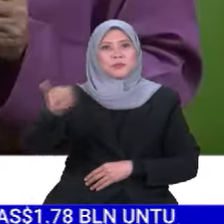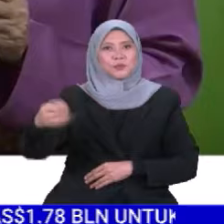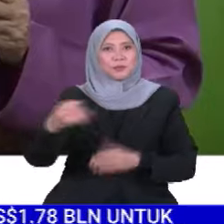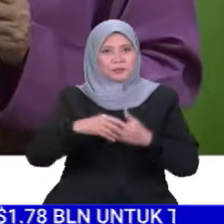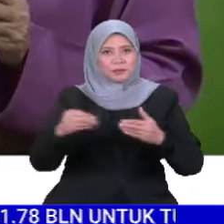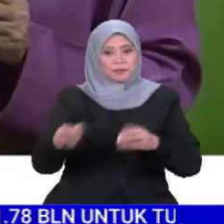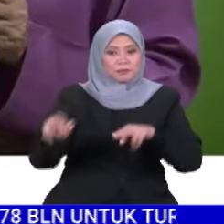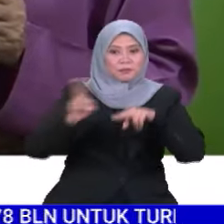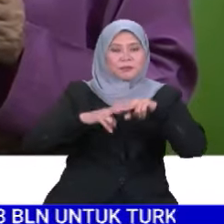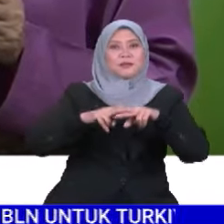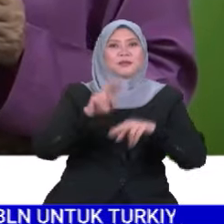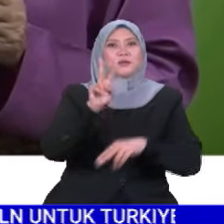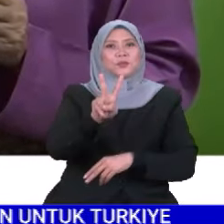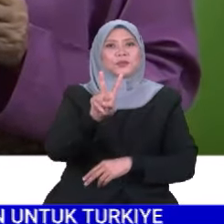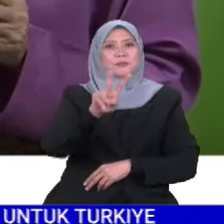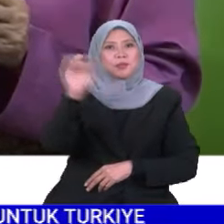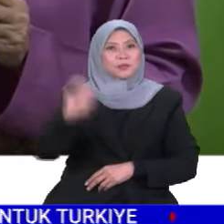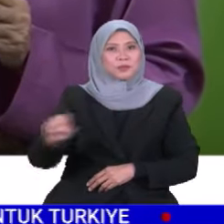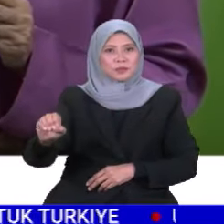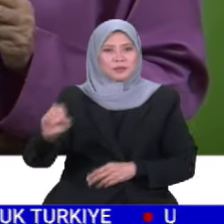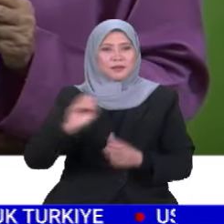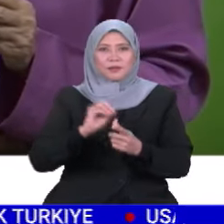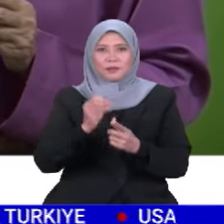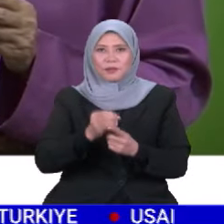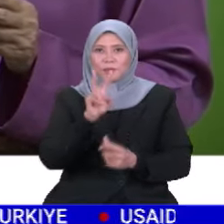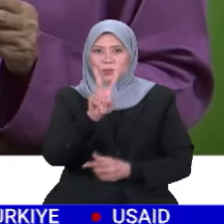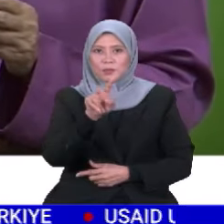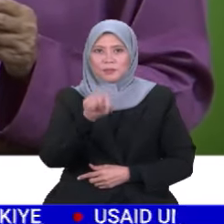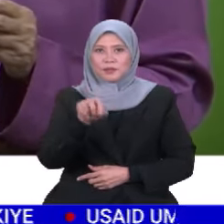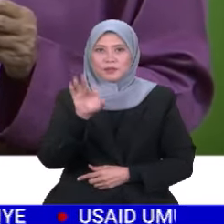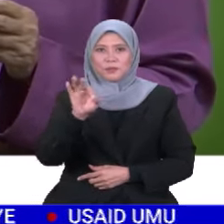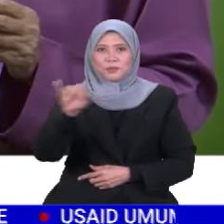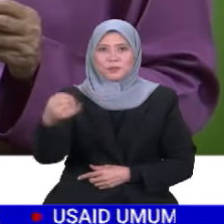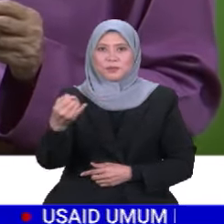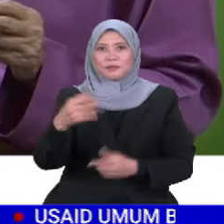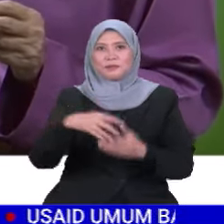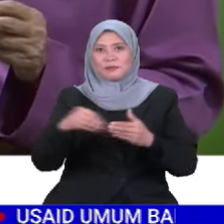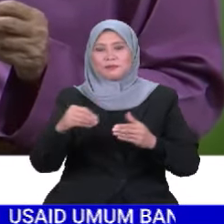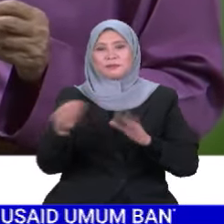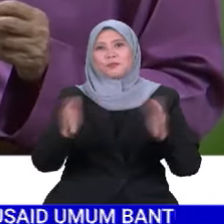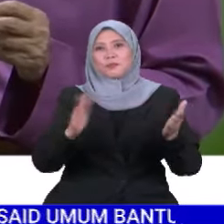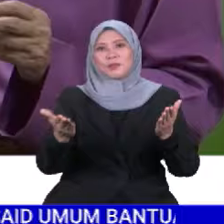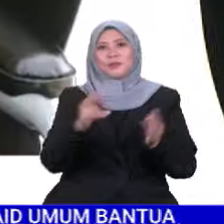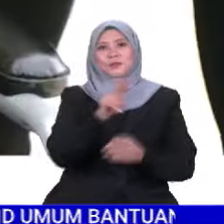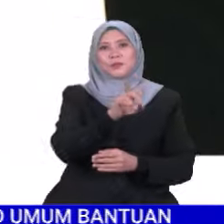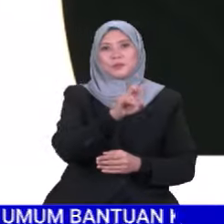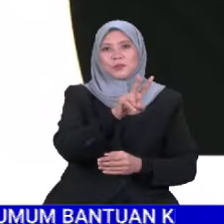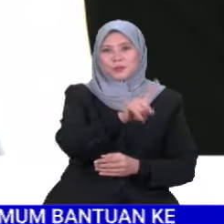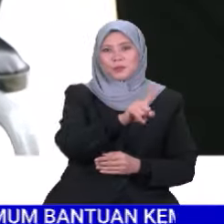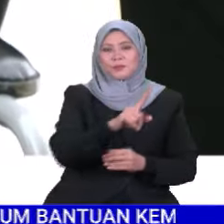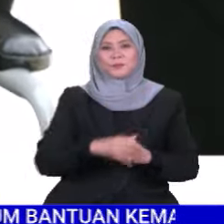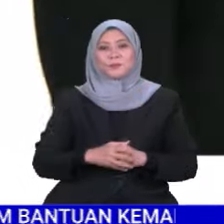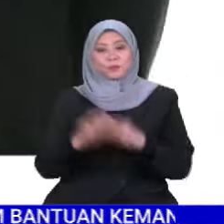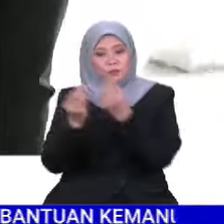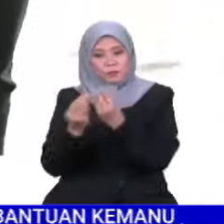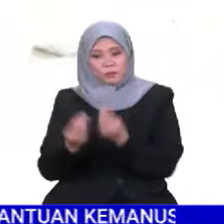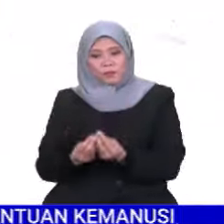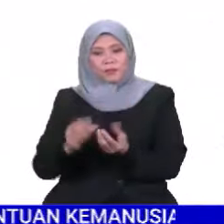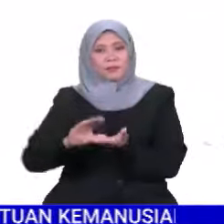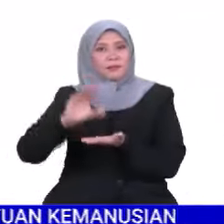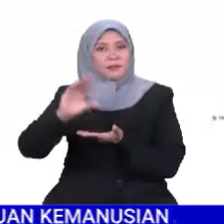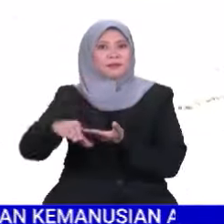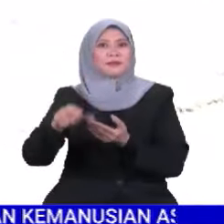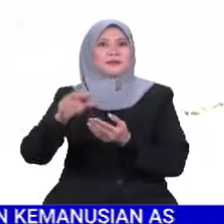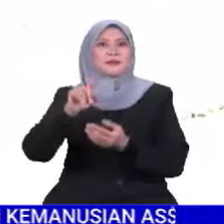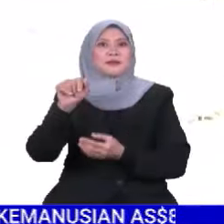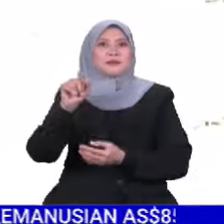RM150 juta, meningkat hampir 2% atau RM2.9 juta berbanding 2021. Jumlah agihan zakat